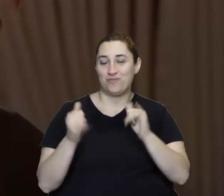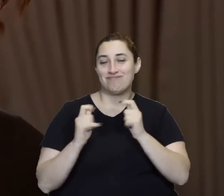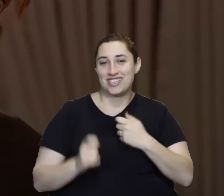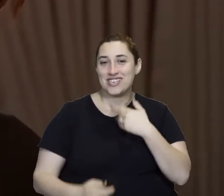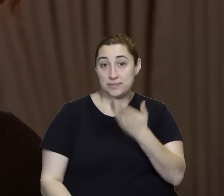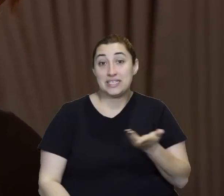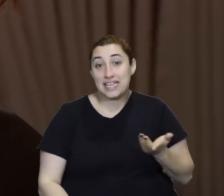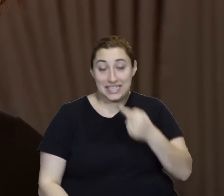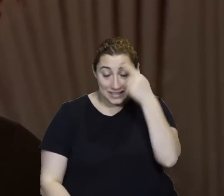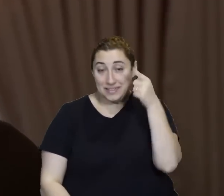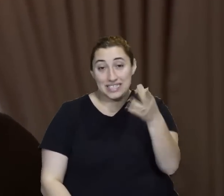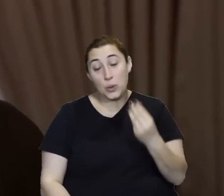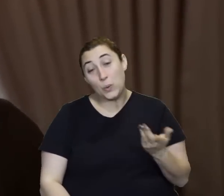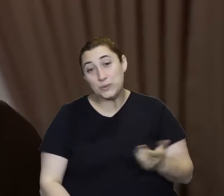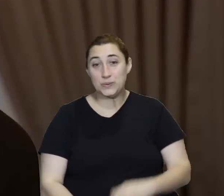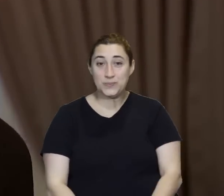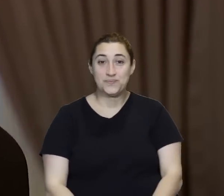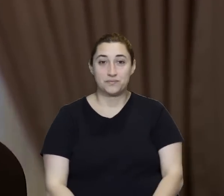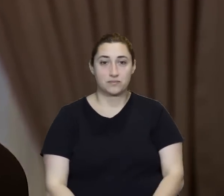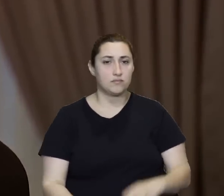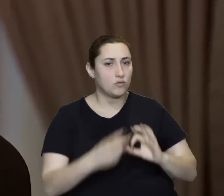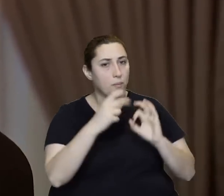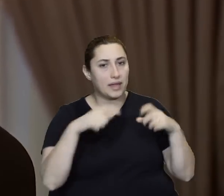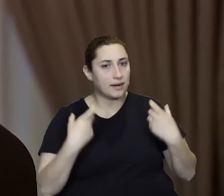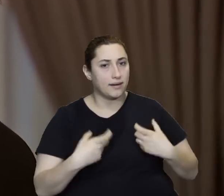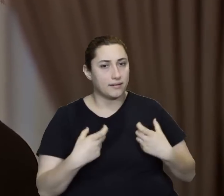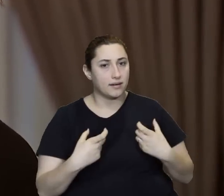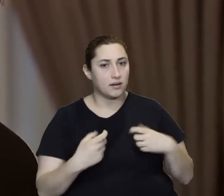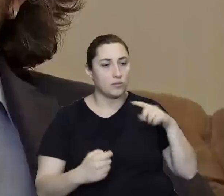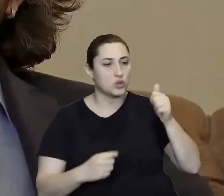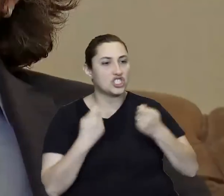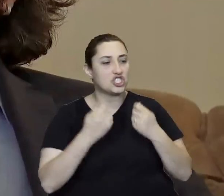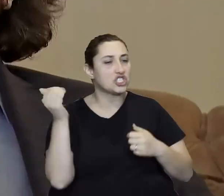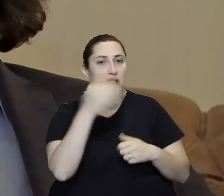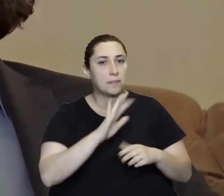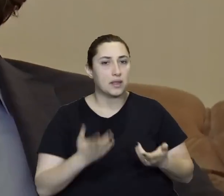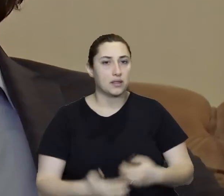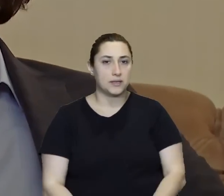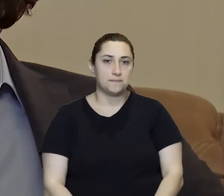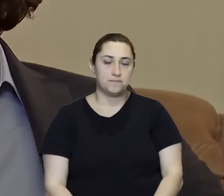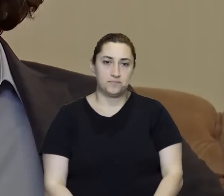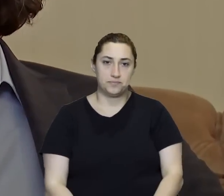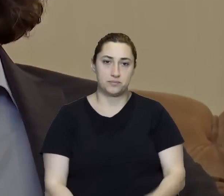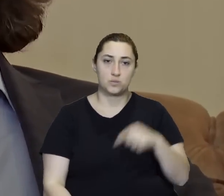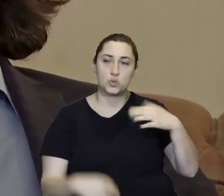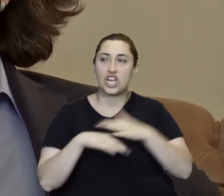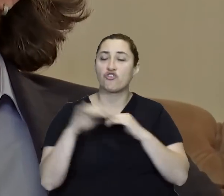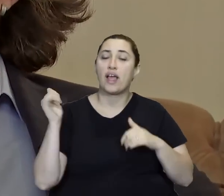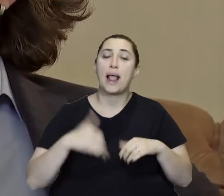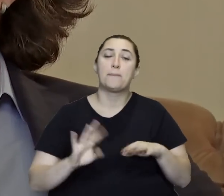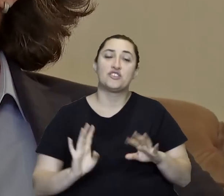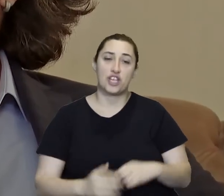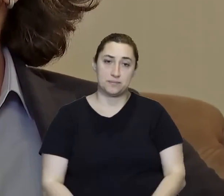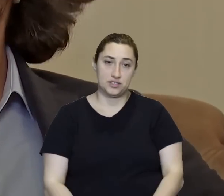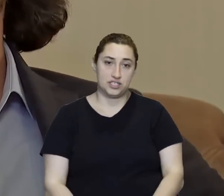kutlayacağız. Darısı da senin başına artık. Ömer nerede? Bugün şirkete de gelmedi. Bu gece